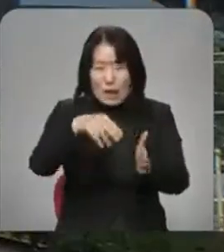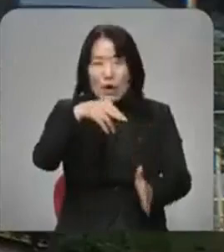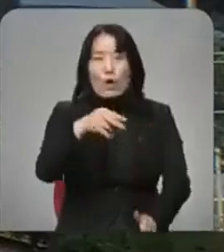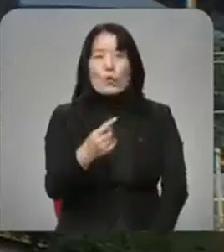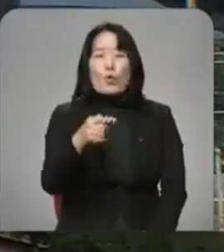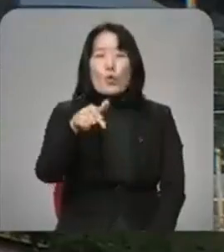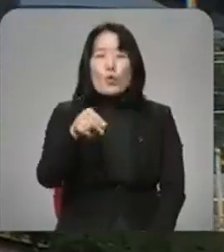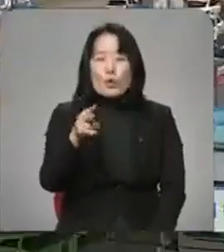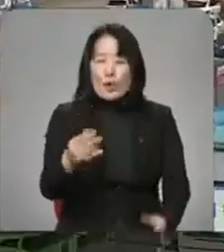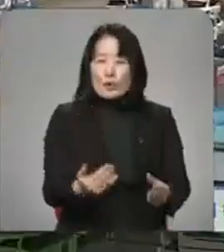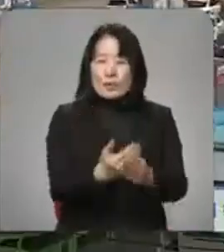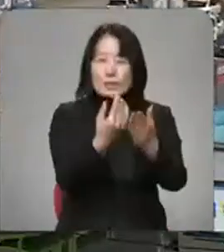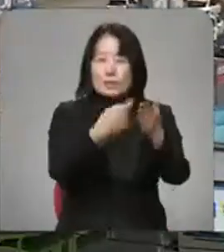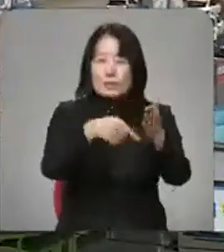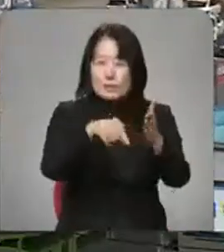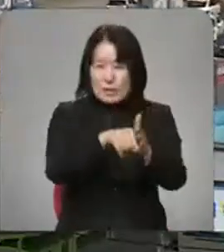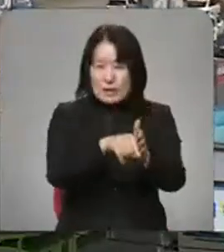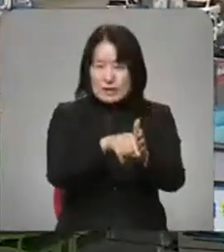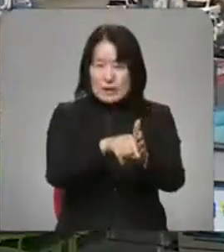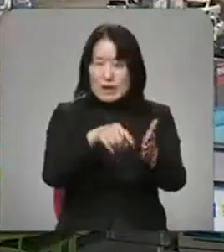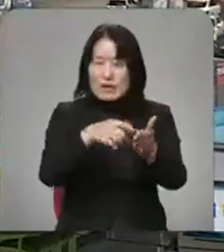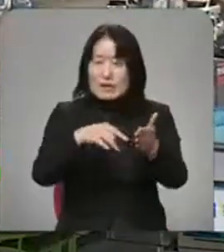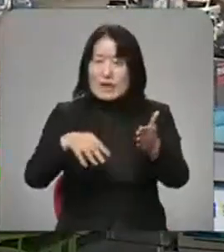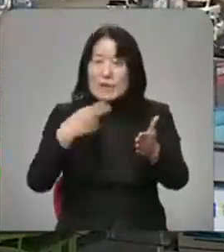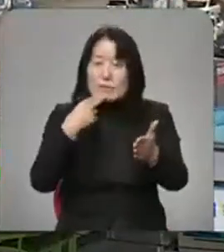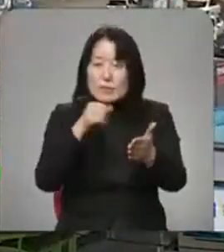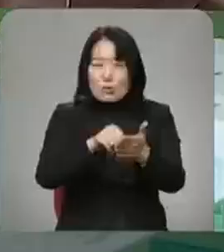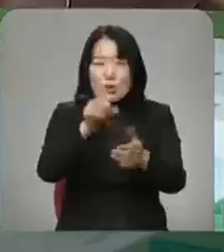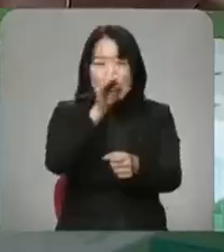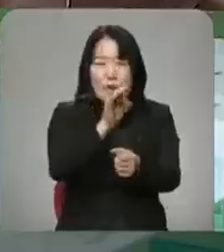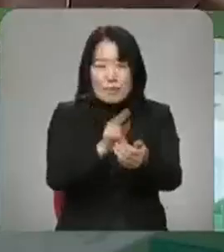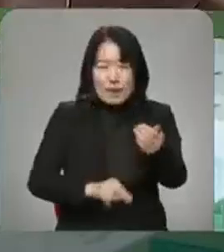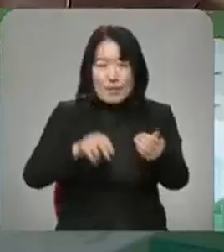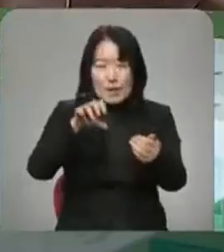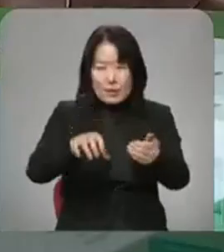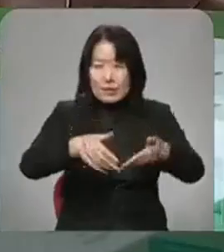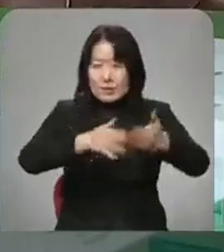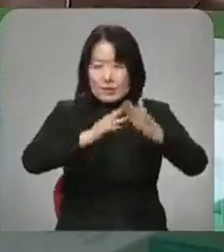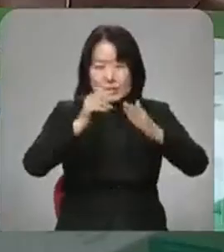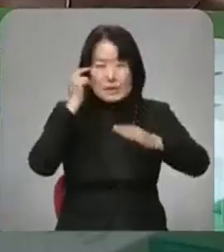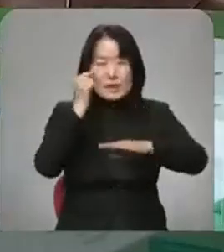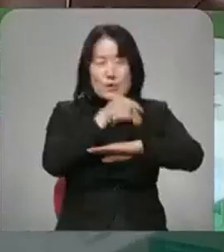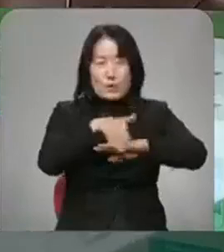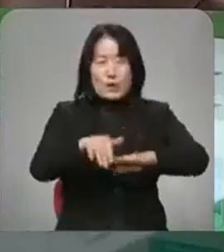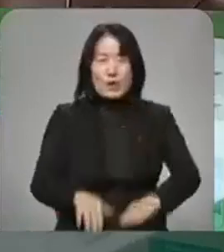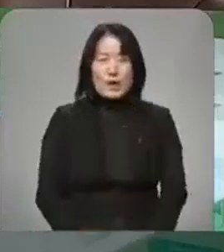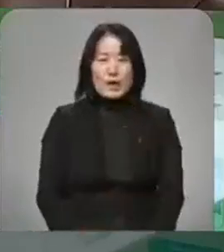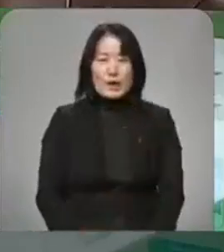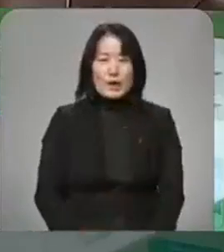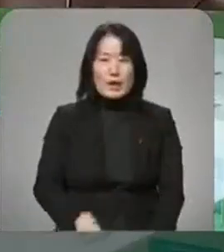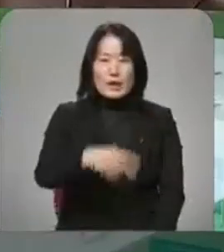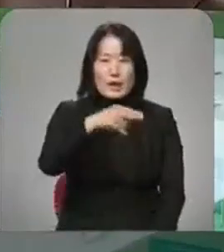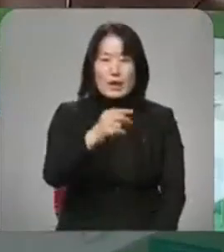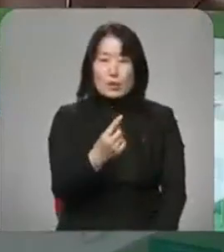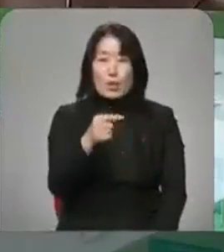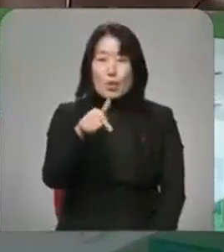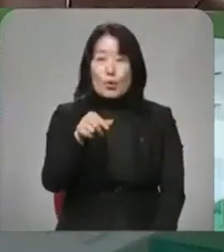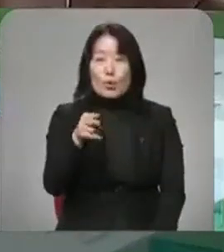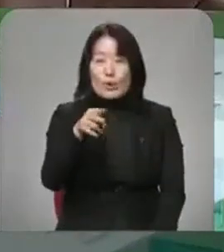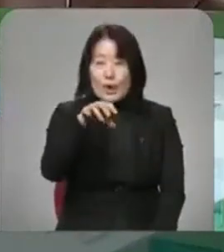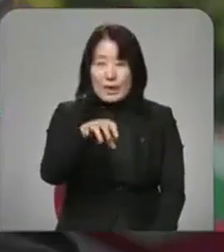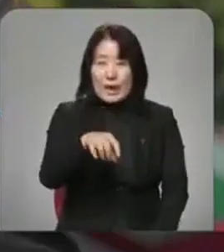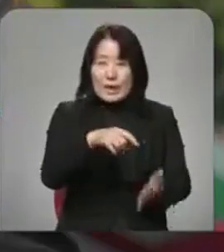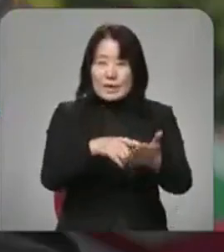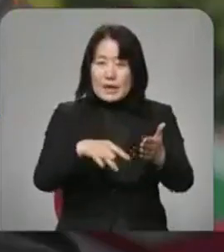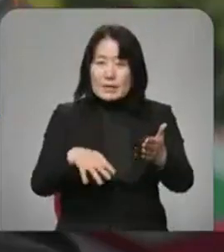활성화를 위해 내국인 면세점 유치를 추진합니다. 폐광 지역 도계에 내국인 면세점 설치를